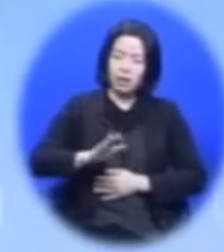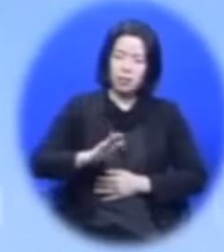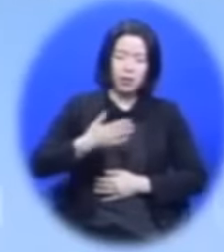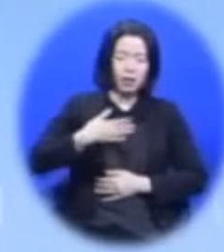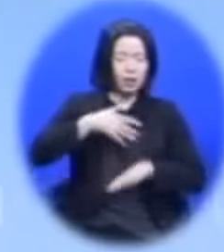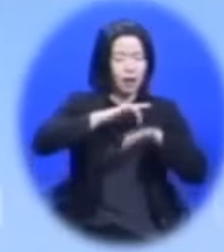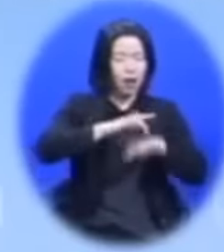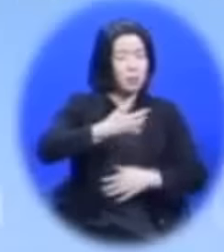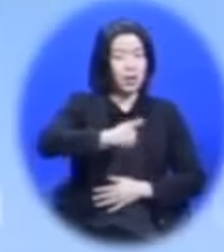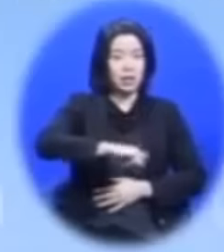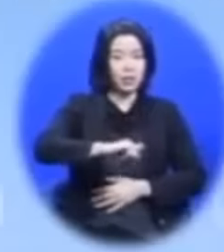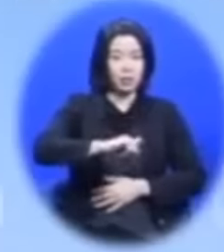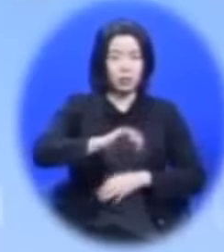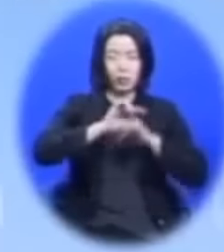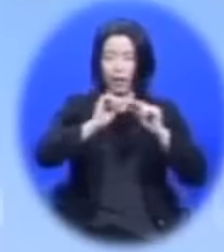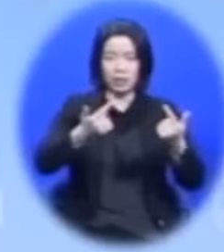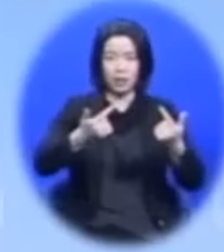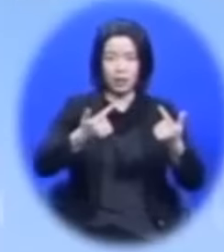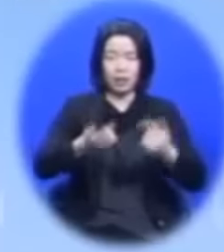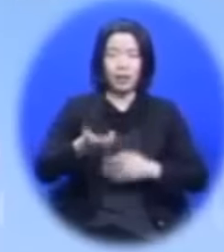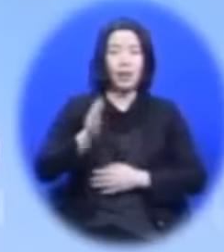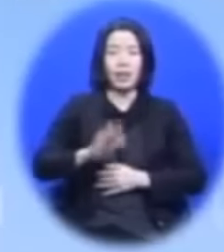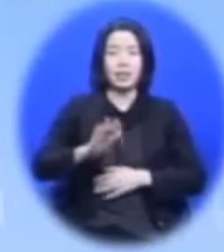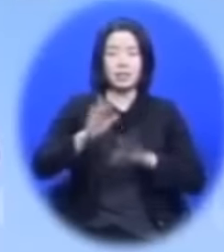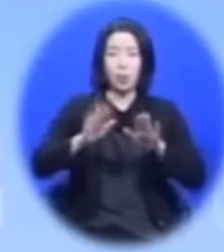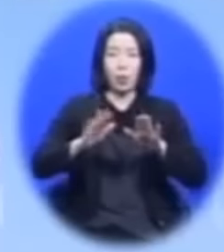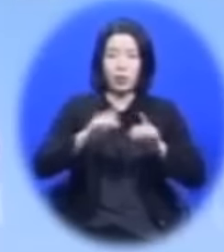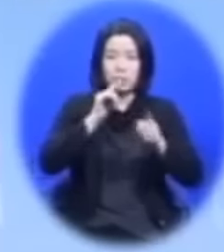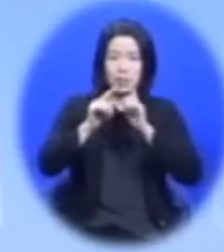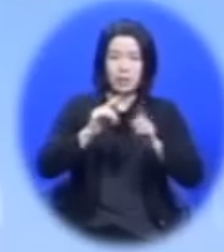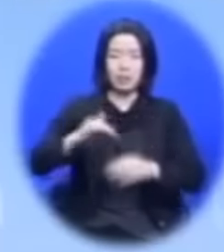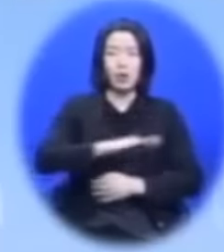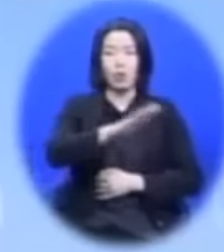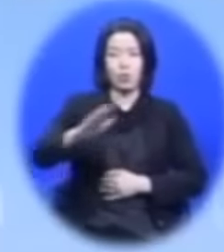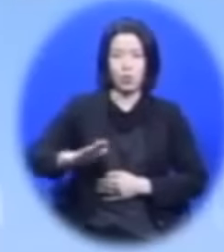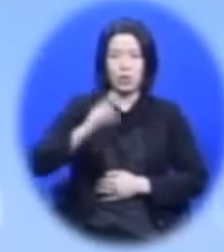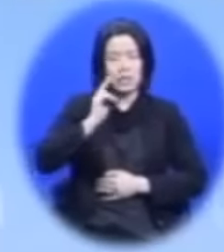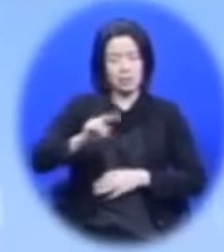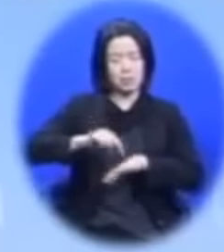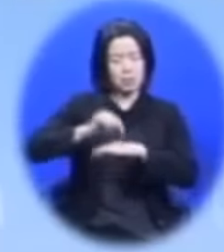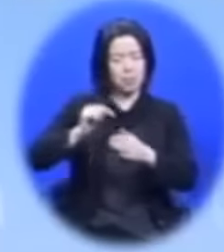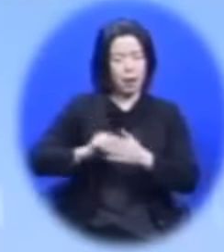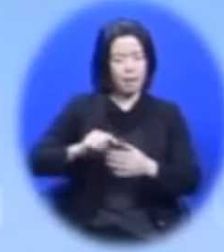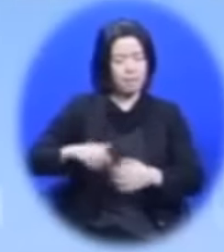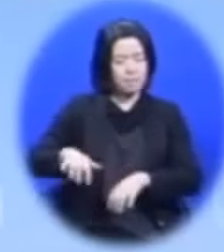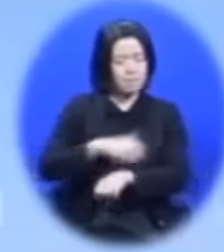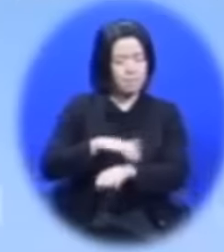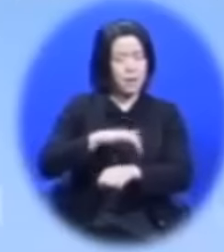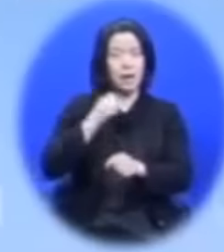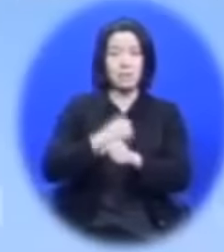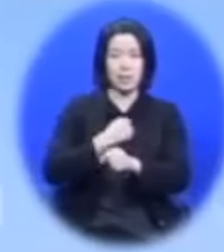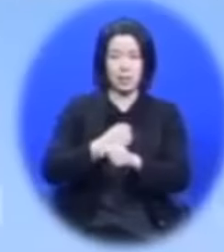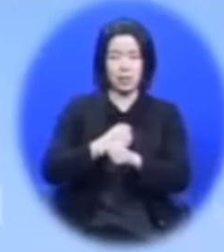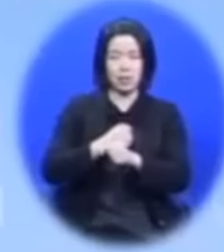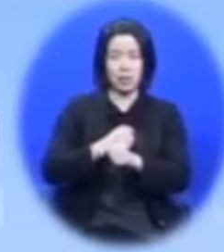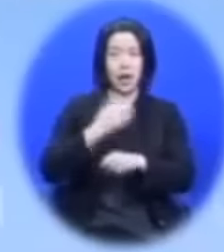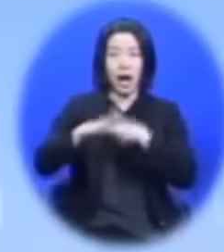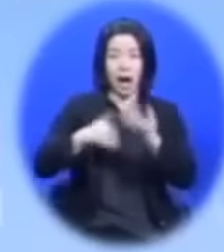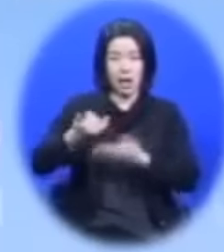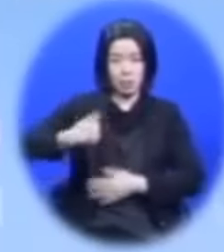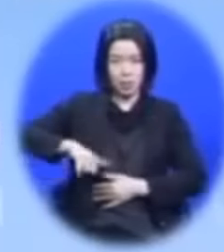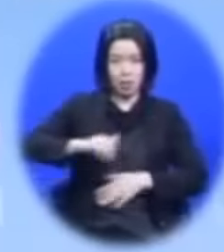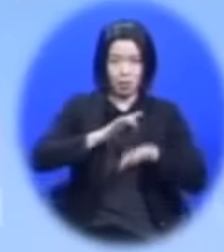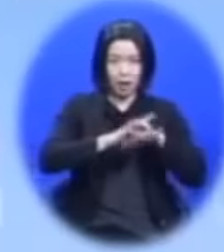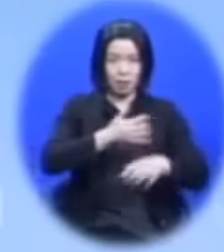아니야. 그런데 오늘 말씀은 그런 점에서 우리를 심히 불편하게 합니다. 하나님의 자녀와